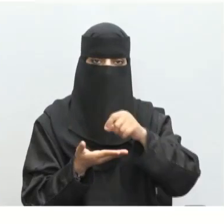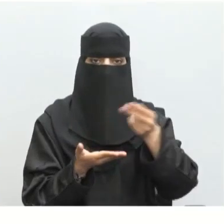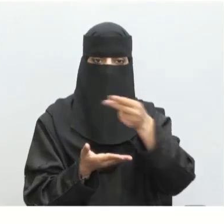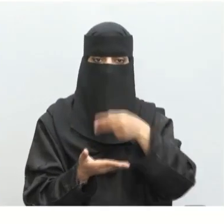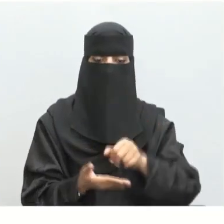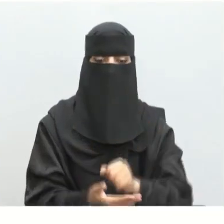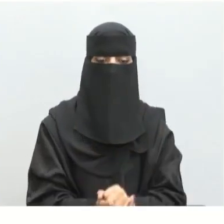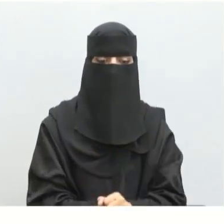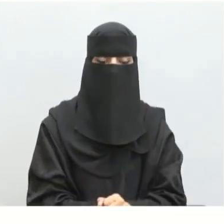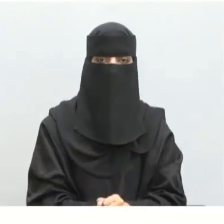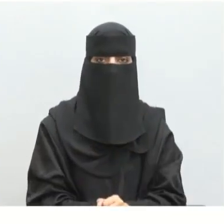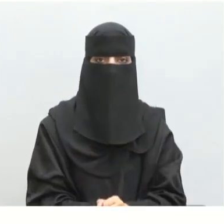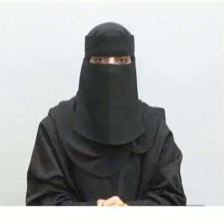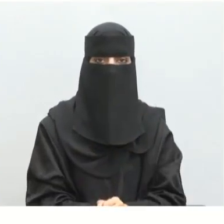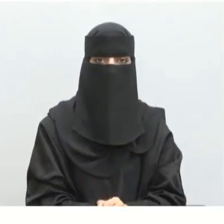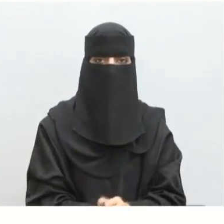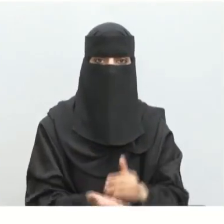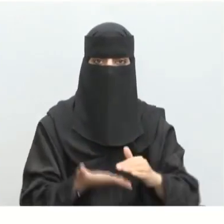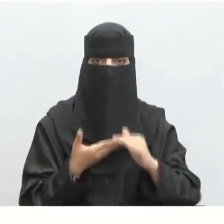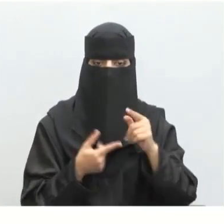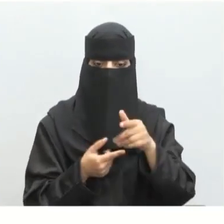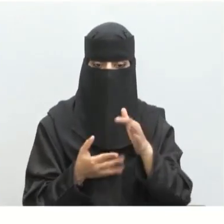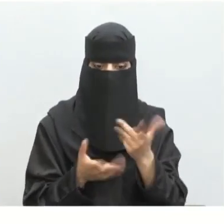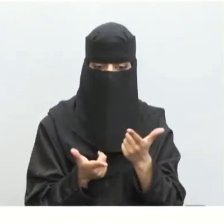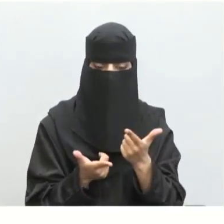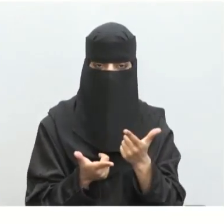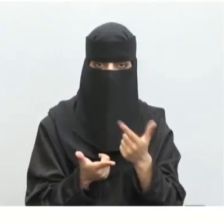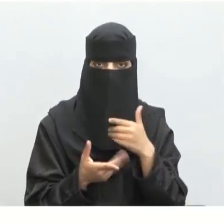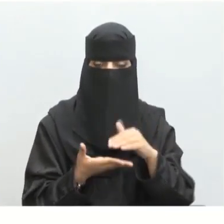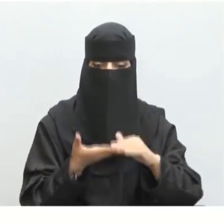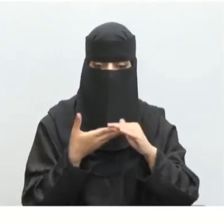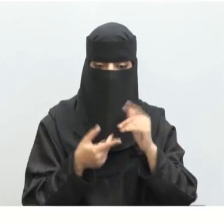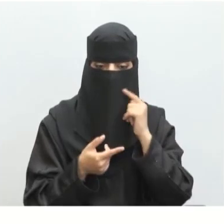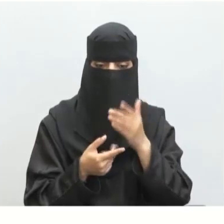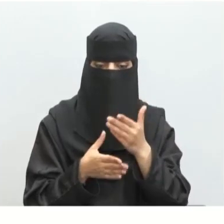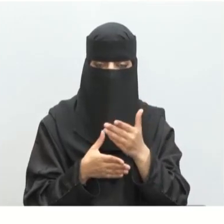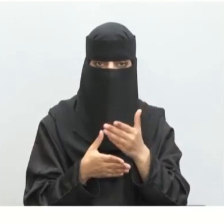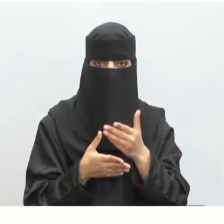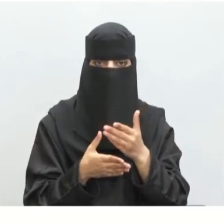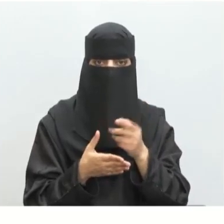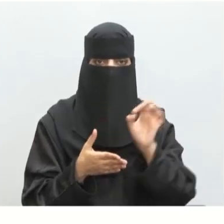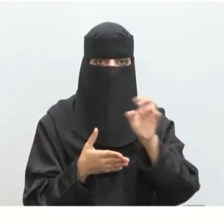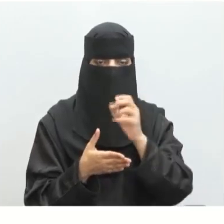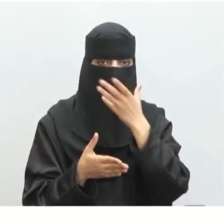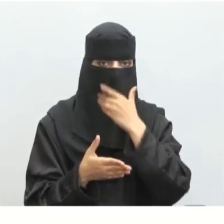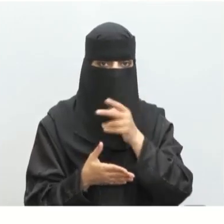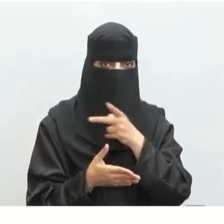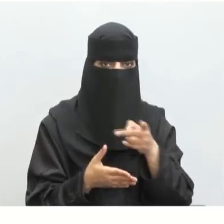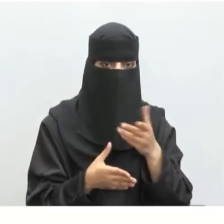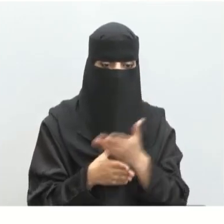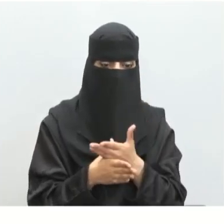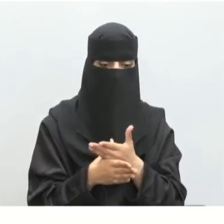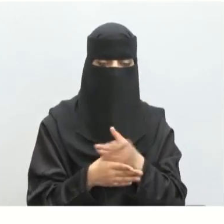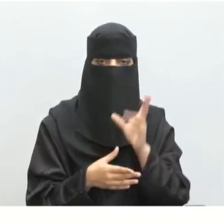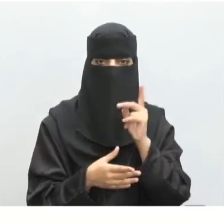الخريطه اذا تساعد هذه الرموز والخريطه الرموز الحروف والاشكال